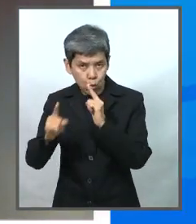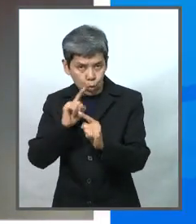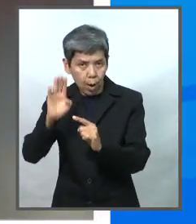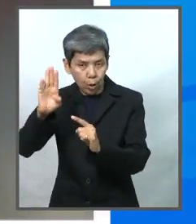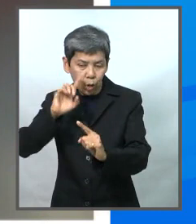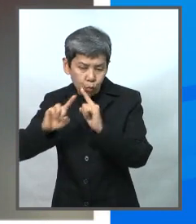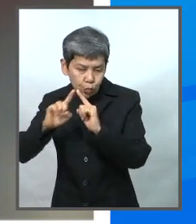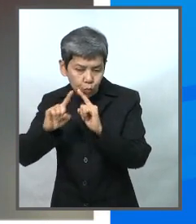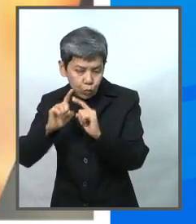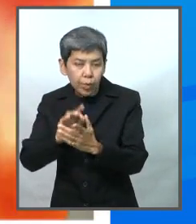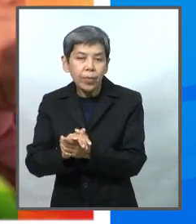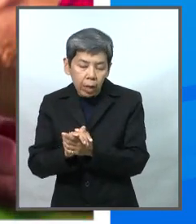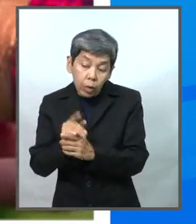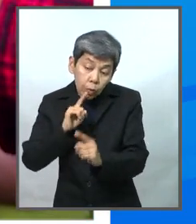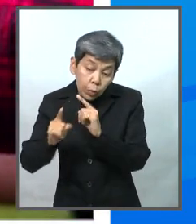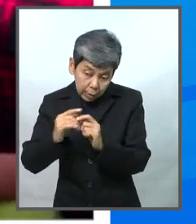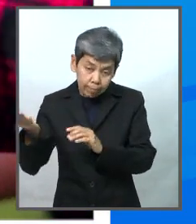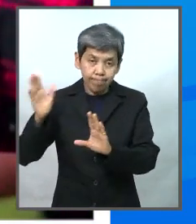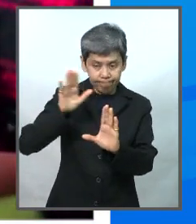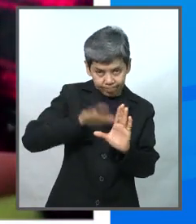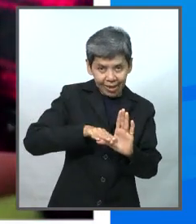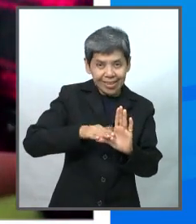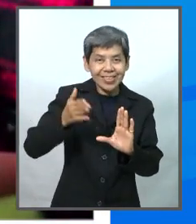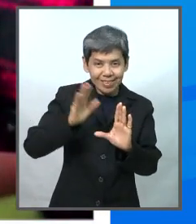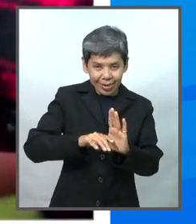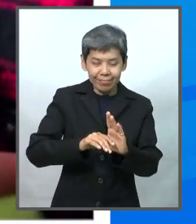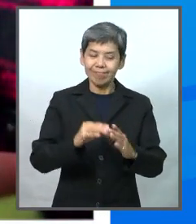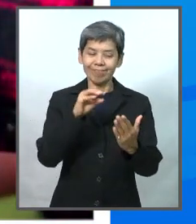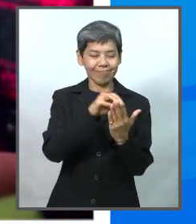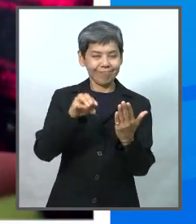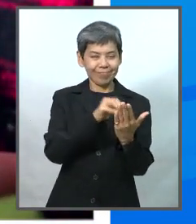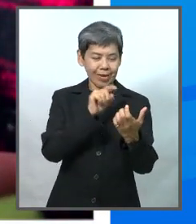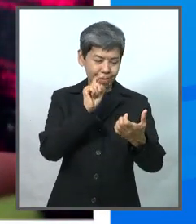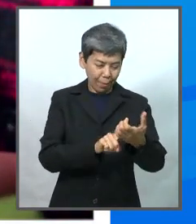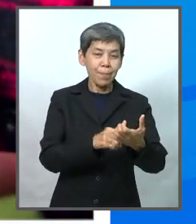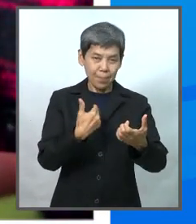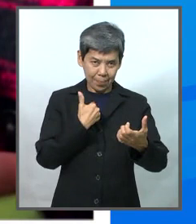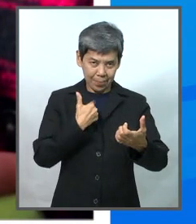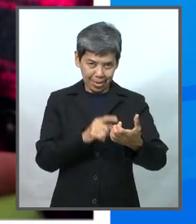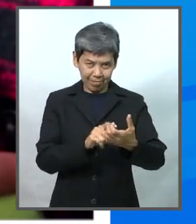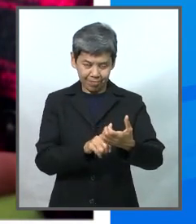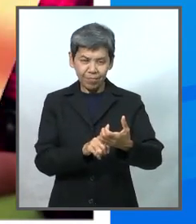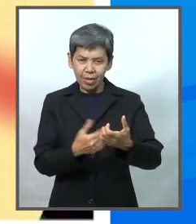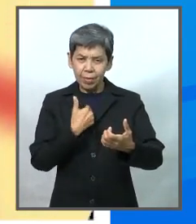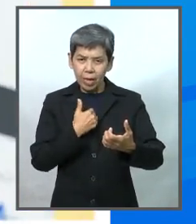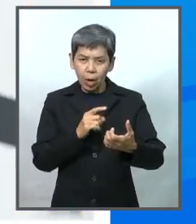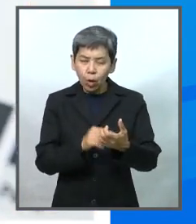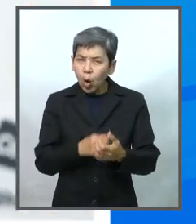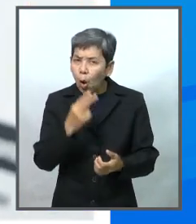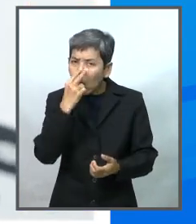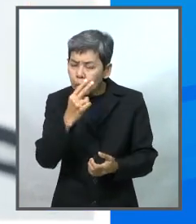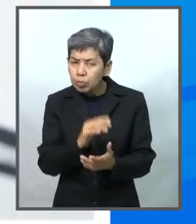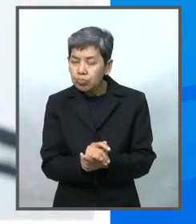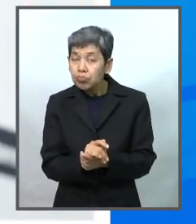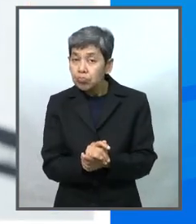ประกอบการใช่ไหมครับสถานประกอบการก็ต้องมาลงทะเบียนนะครับในแพลตฟอร์มของเราแล้วเราก็จะมีผู้สำรวจตรวจสอบว่าไ